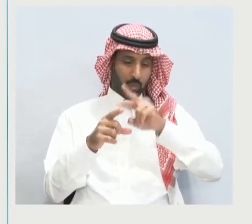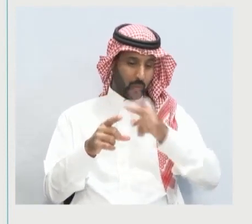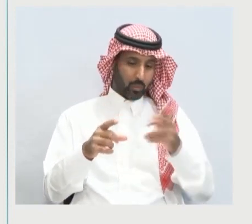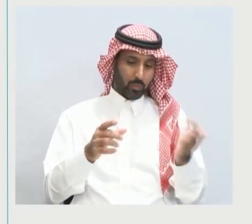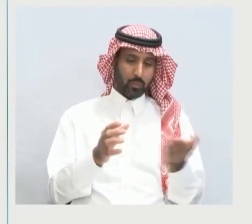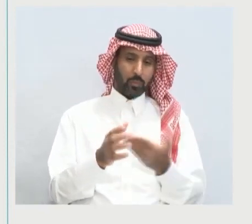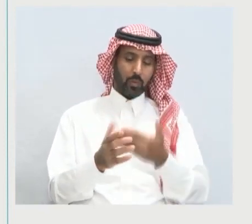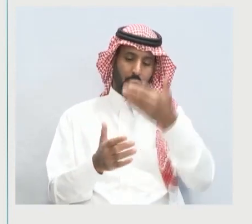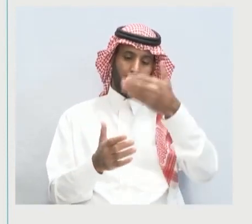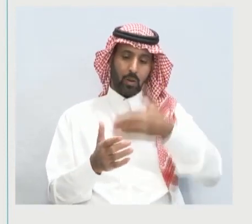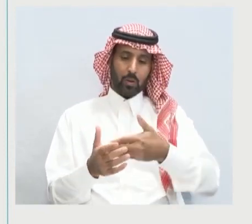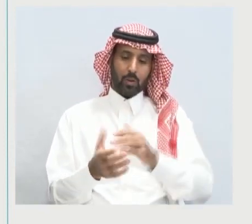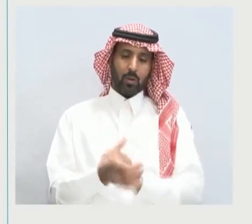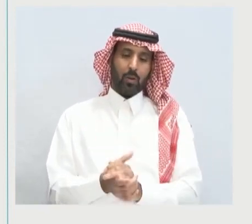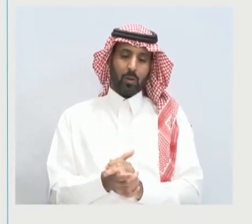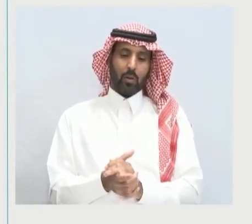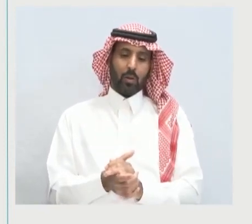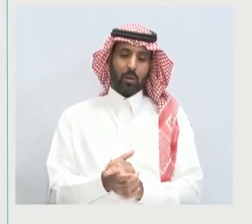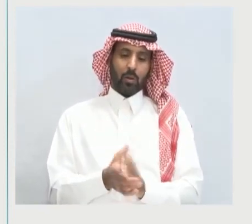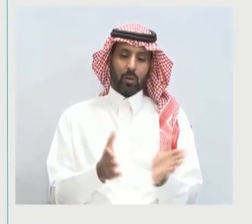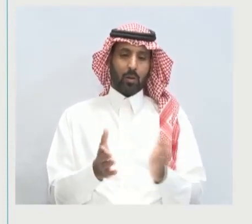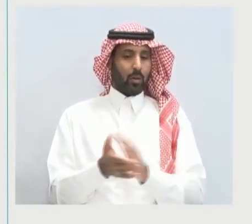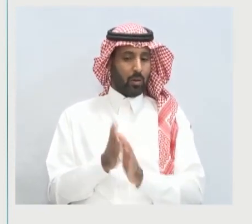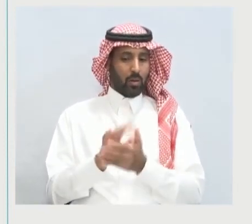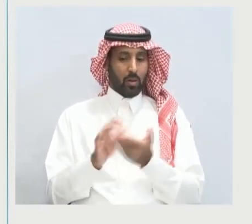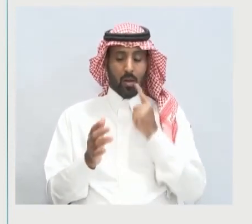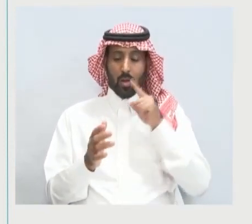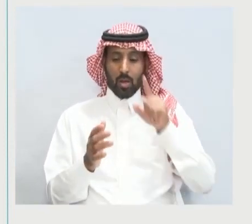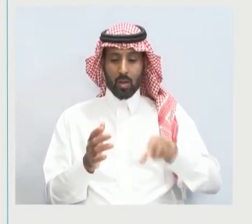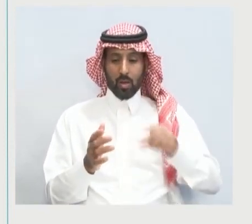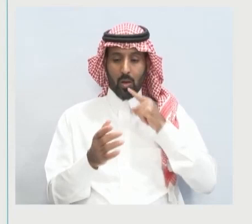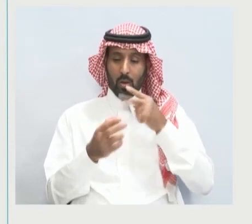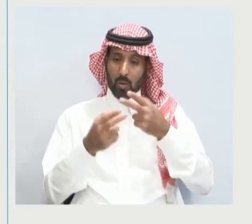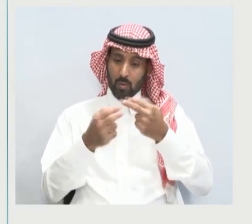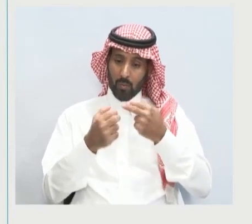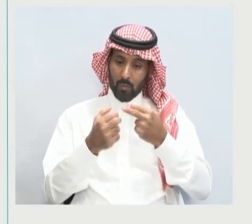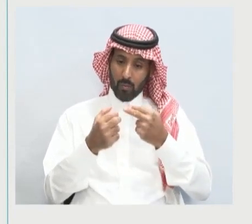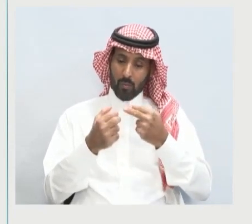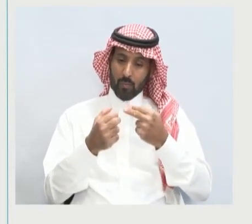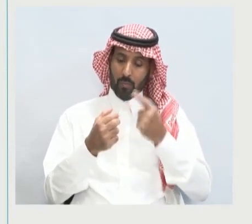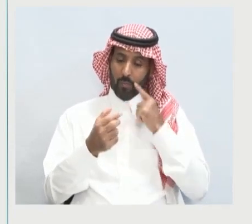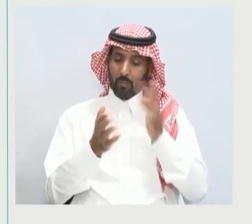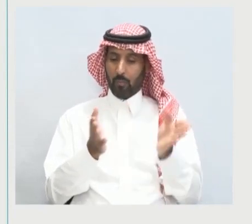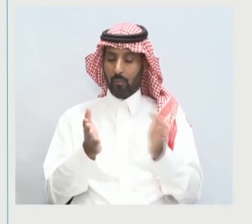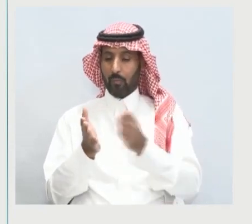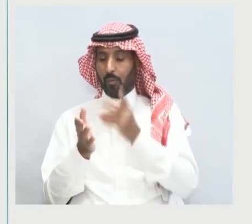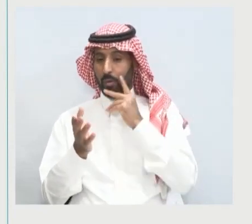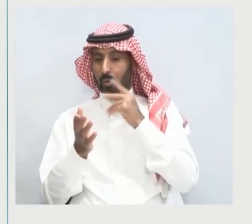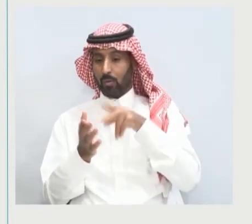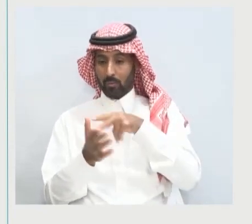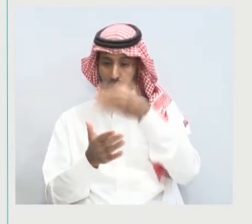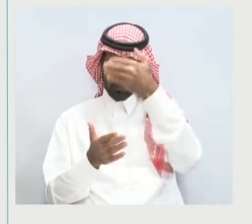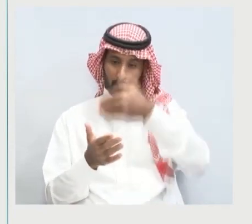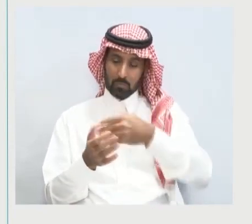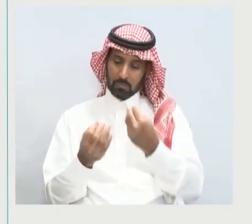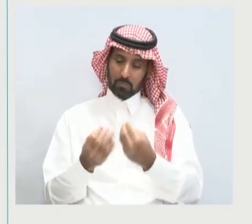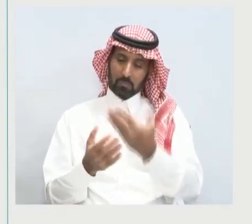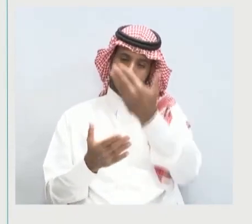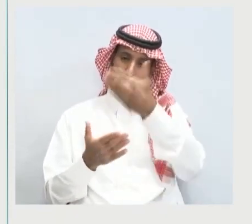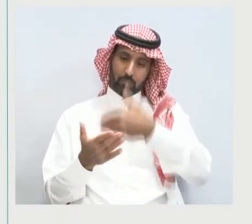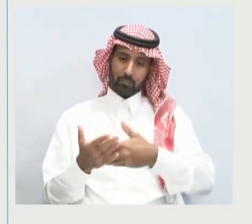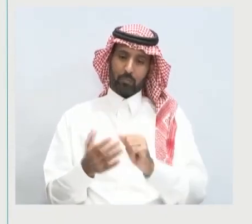الايفون بعد الانتهاء نضغط على زر الاغلاق وسيتم تطبيق التنسيق الذي